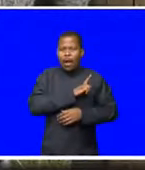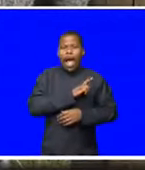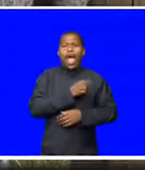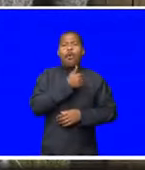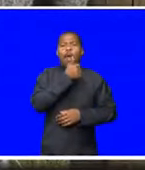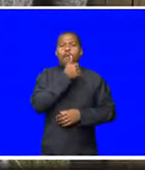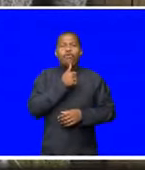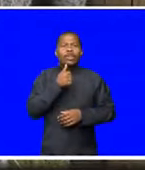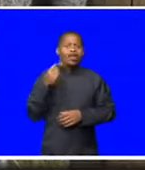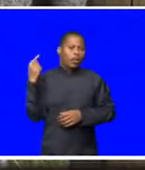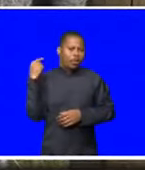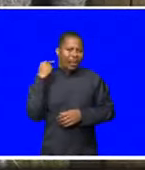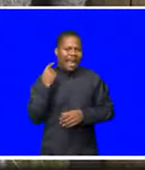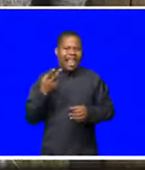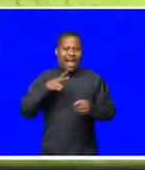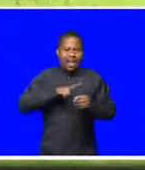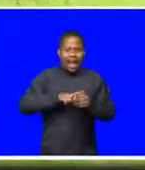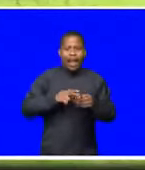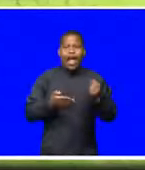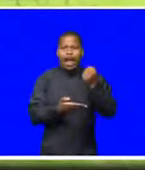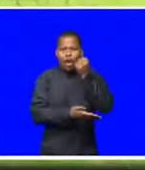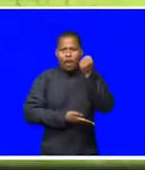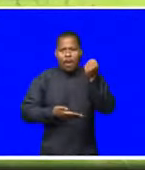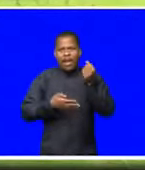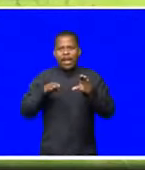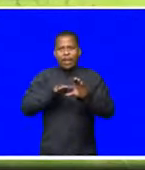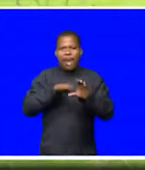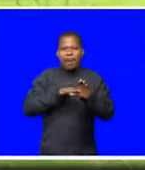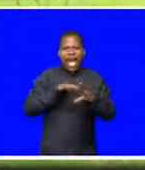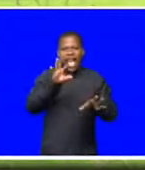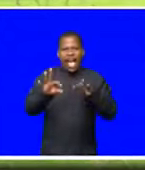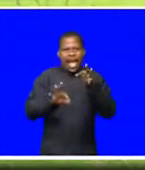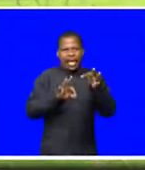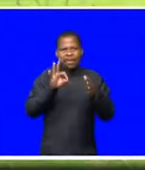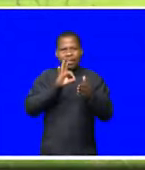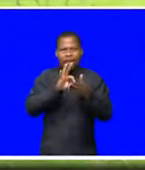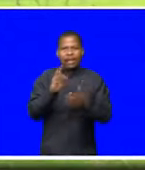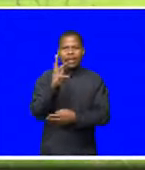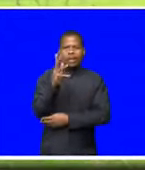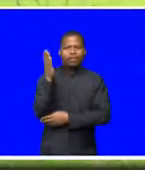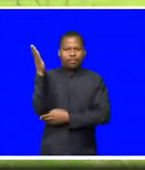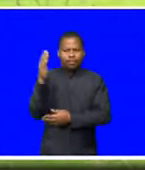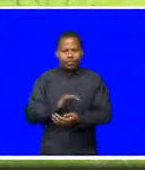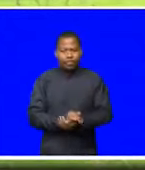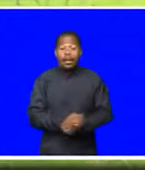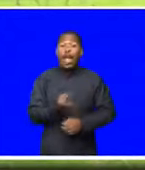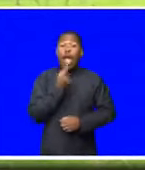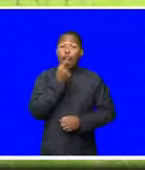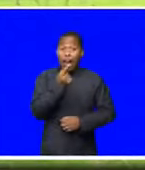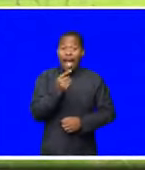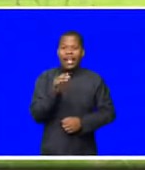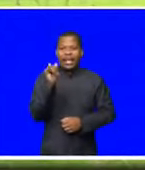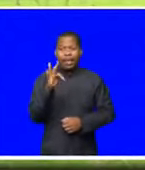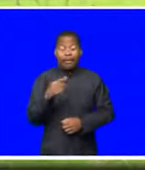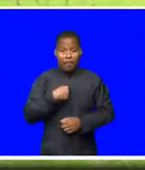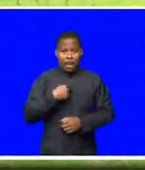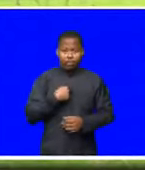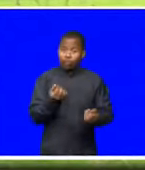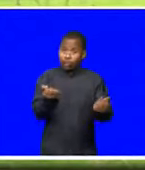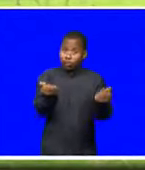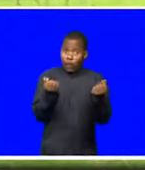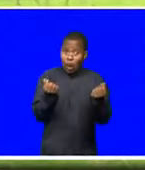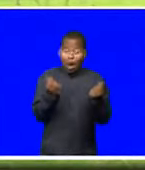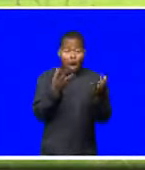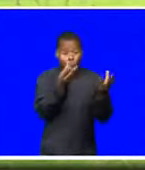ngemuva kokubulawa kwagogo Thabethe siyachaza. Bathi nanginesibinzi ngako mbuka gogo. Vele ngathatha licingo ngalilayida